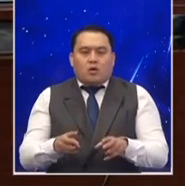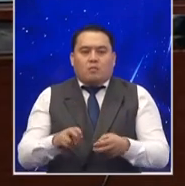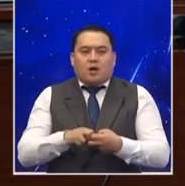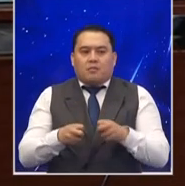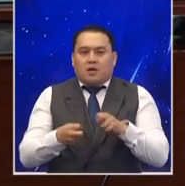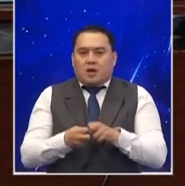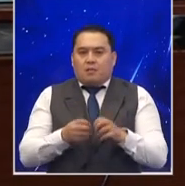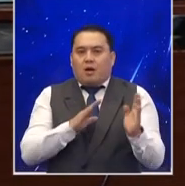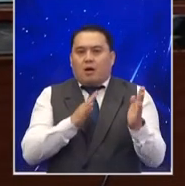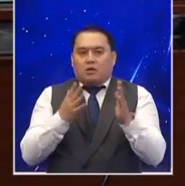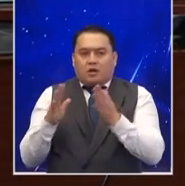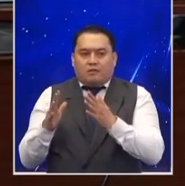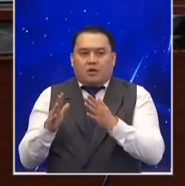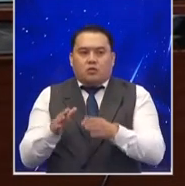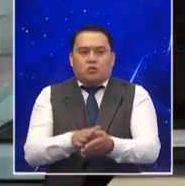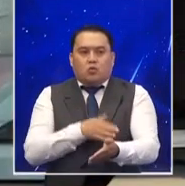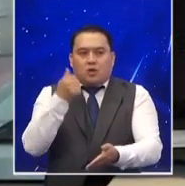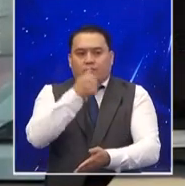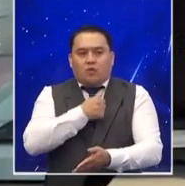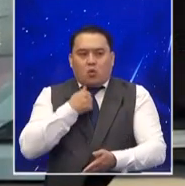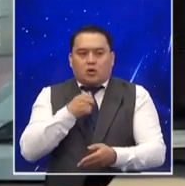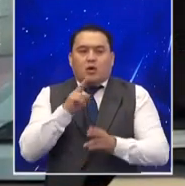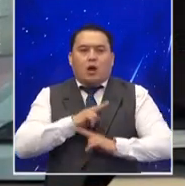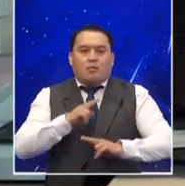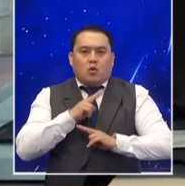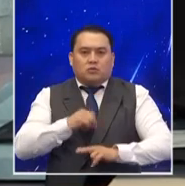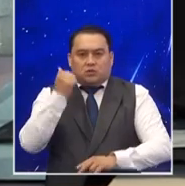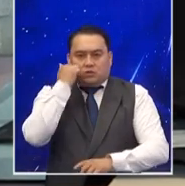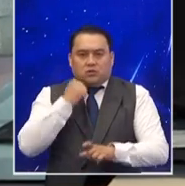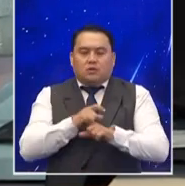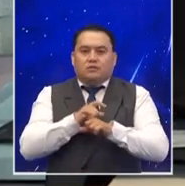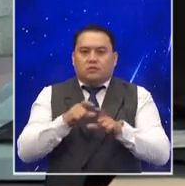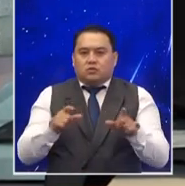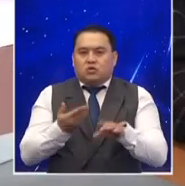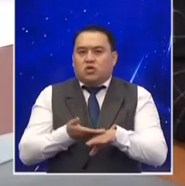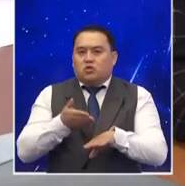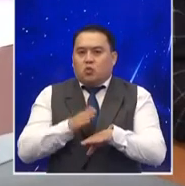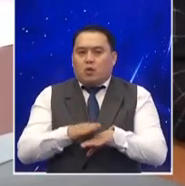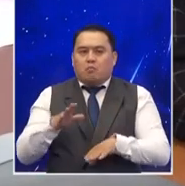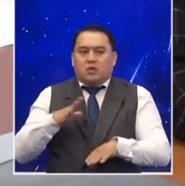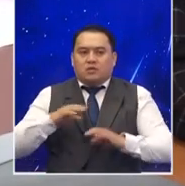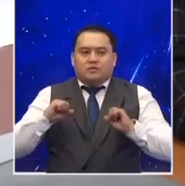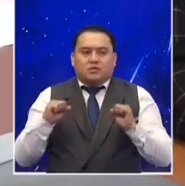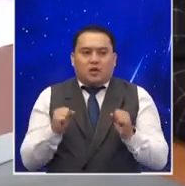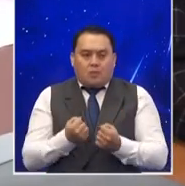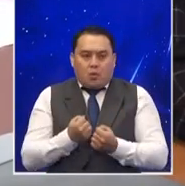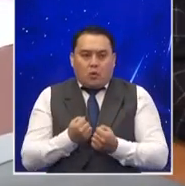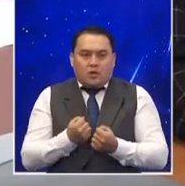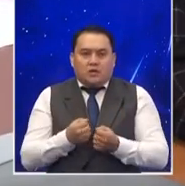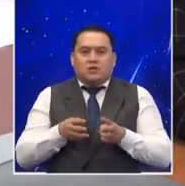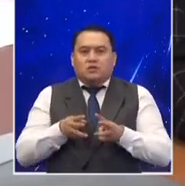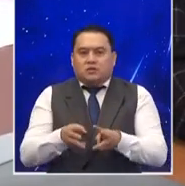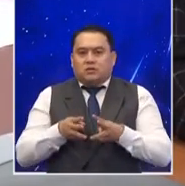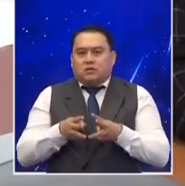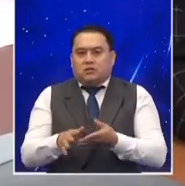боль природоохранников. Долгие годы им приходилось работать в старом здании. Особенно тяжело приходилось зимой. Система отопления в связи